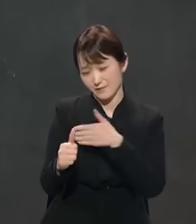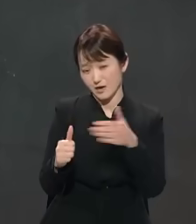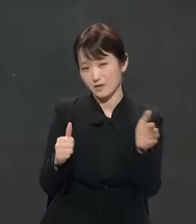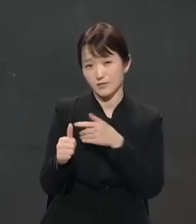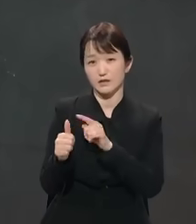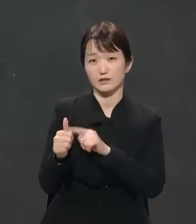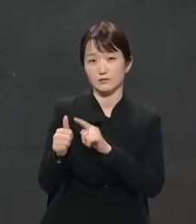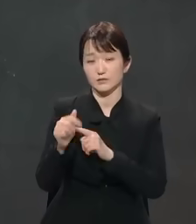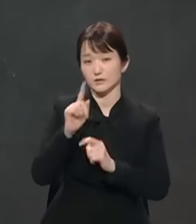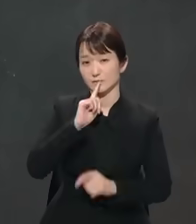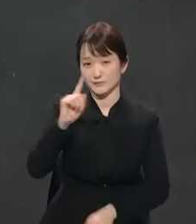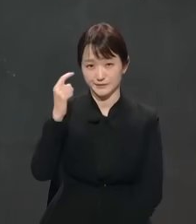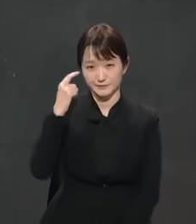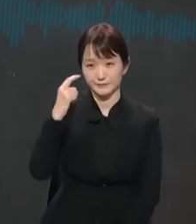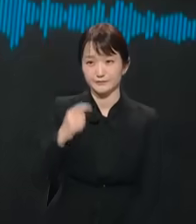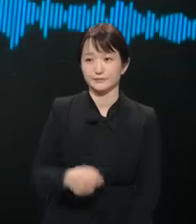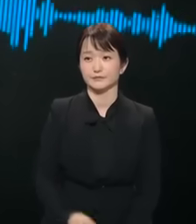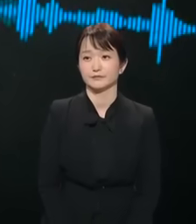얘기 들어보시죠.